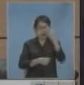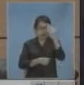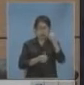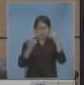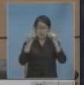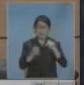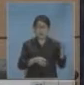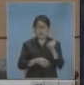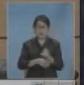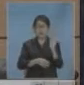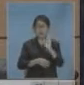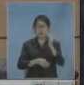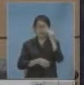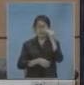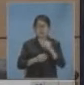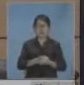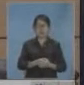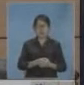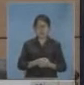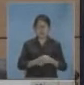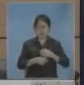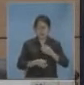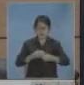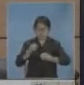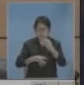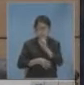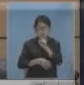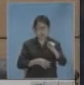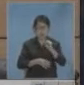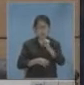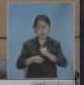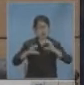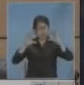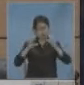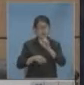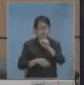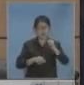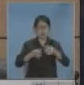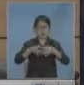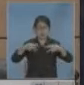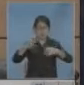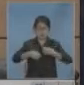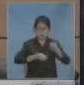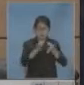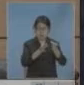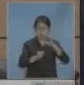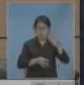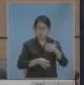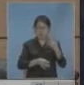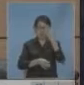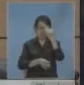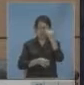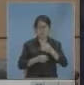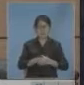ปรายของสมาชิกสภาผู้แทนราษฎรทั้งฝ่ายรัฐบาลและฝ่ายค้านท่านประธานที่เคารพครับ